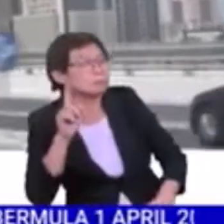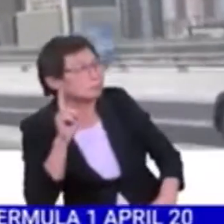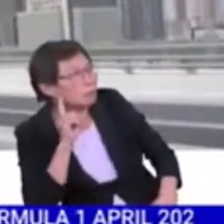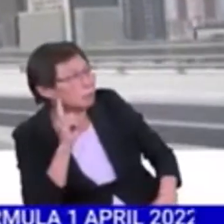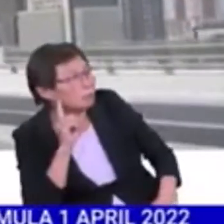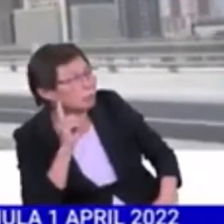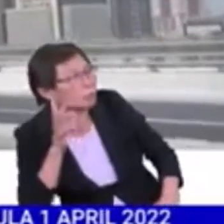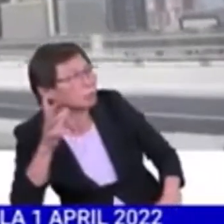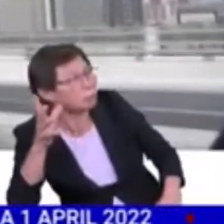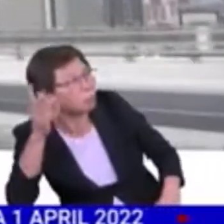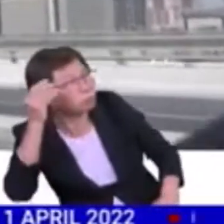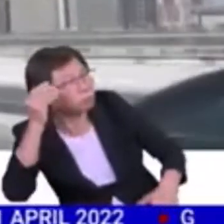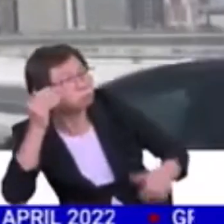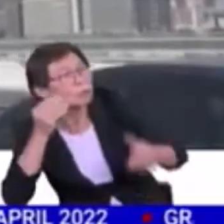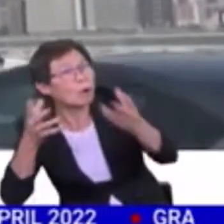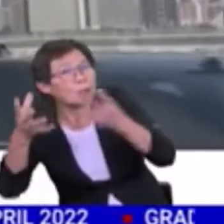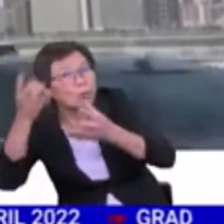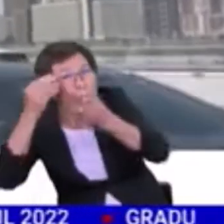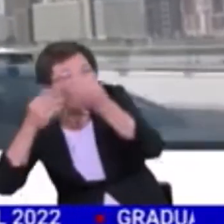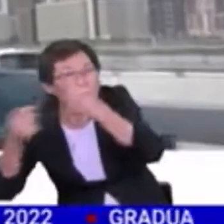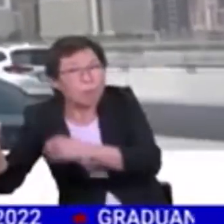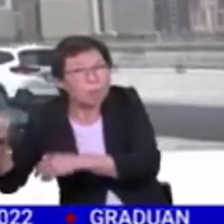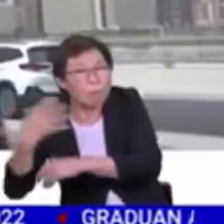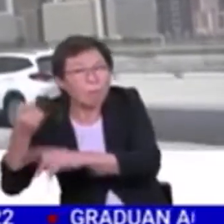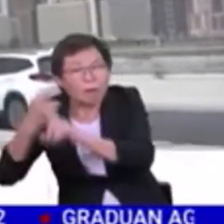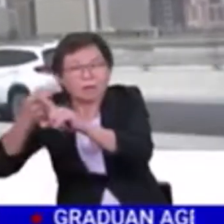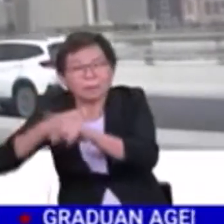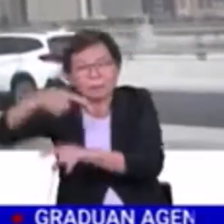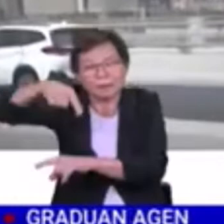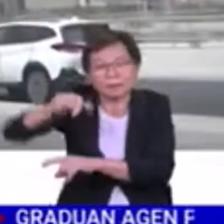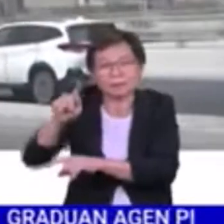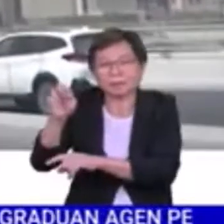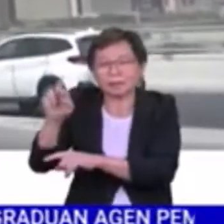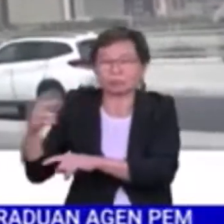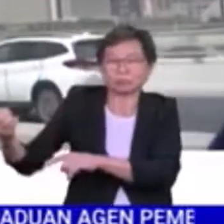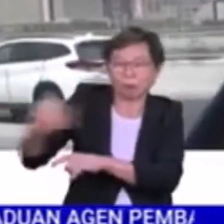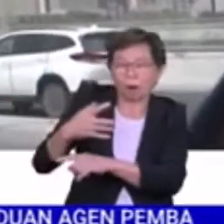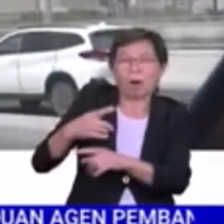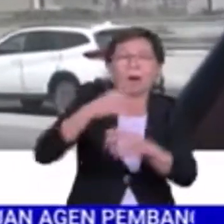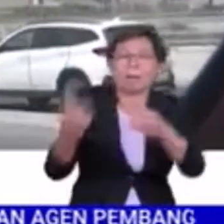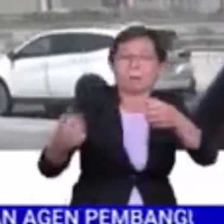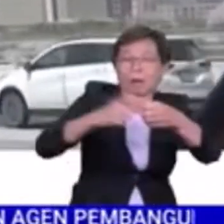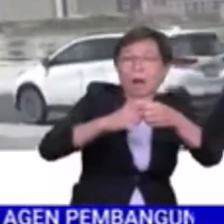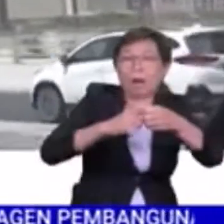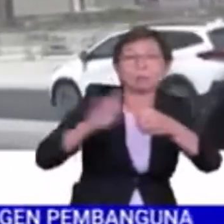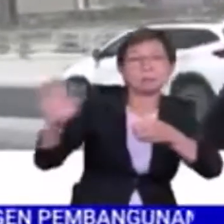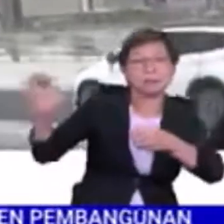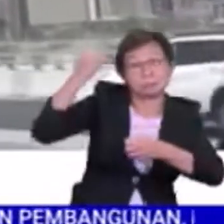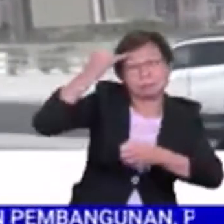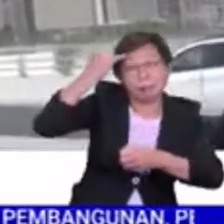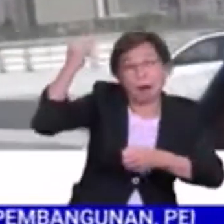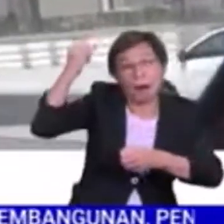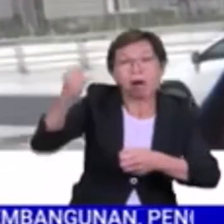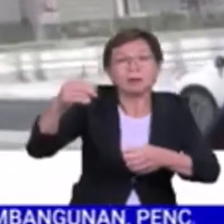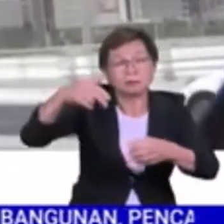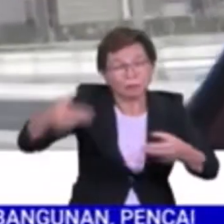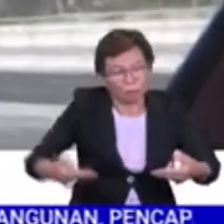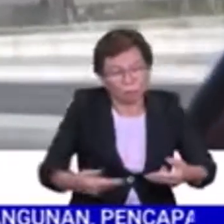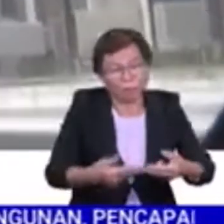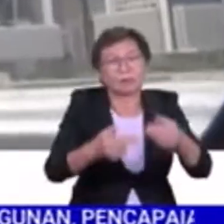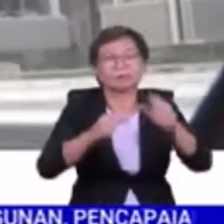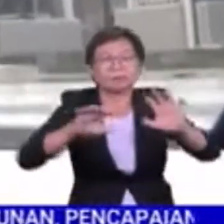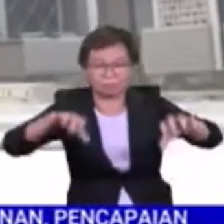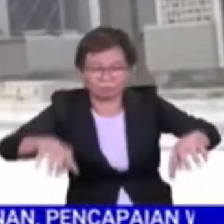dan mendapatkan maklum balas dari pihak Qatar mengenai pandangan mereka dalam hubungan dua